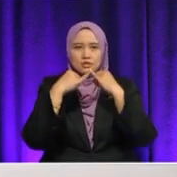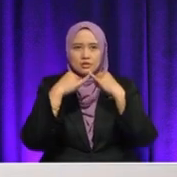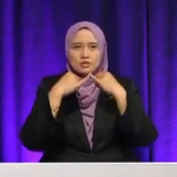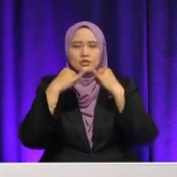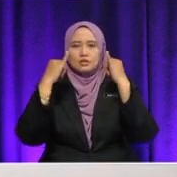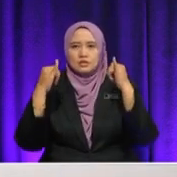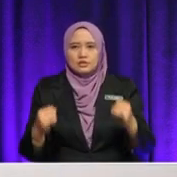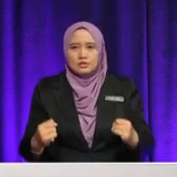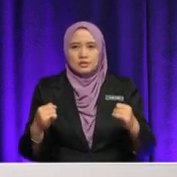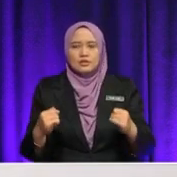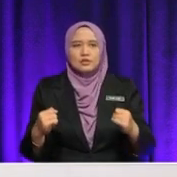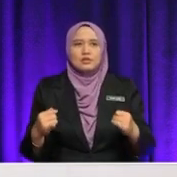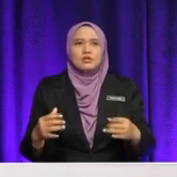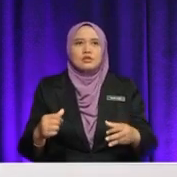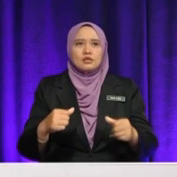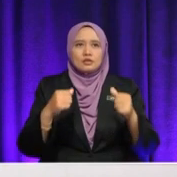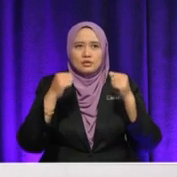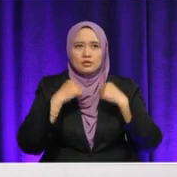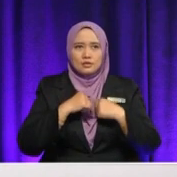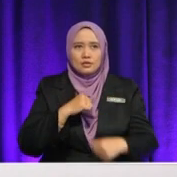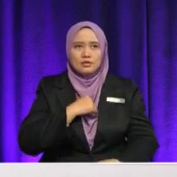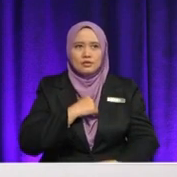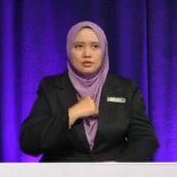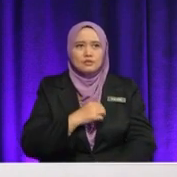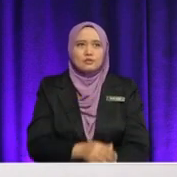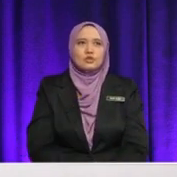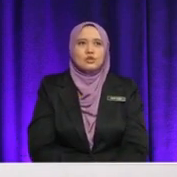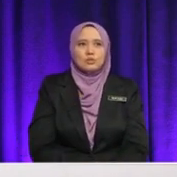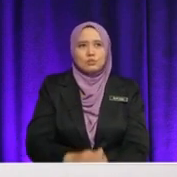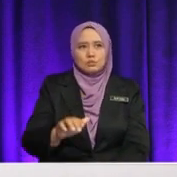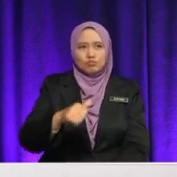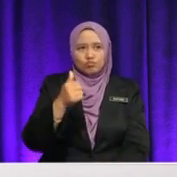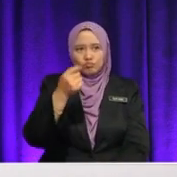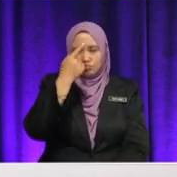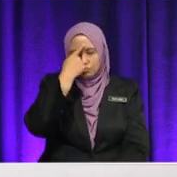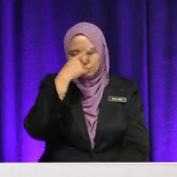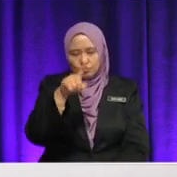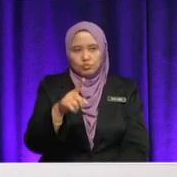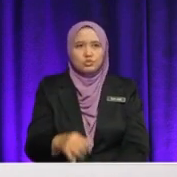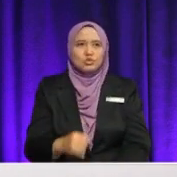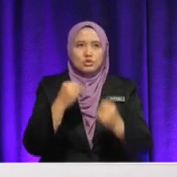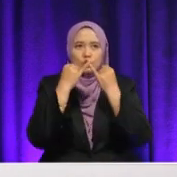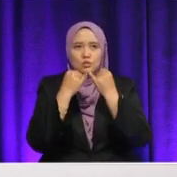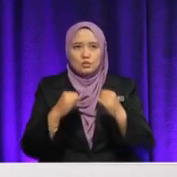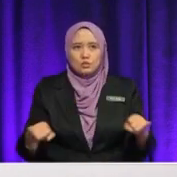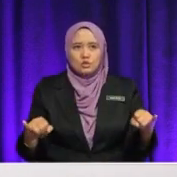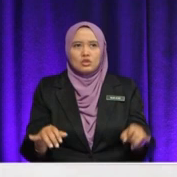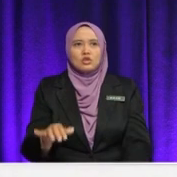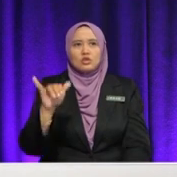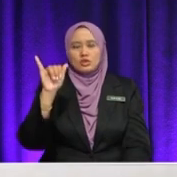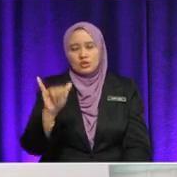pindah Raya membuka peluang yang adil kepada rakyat untuk mengambil bahagian dalam politik tempat tanda mengamankan demokrasi